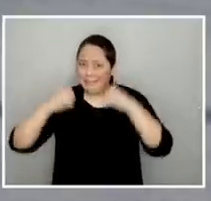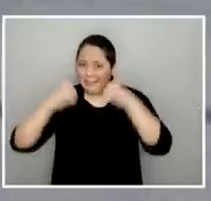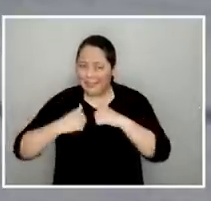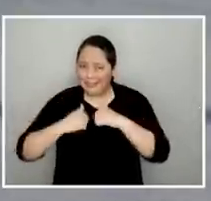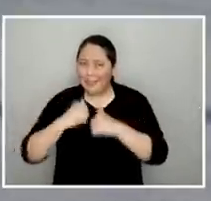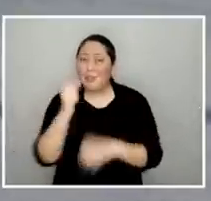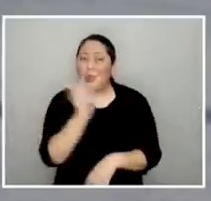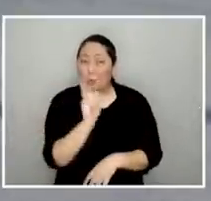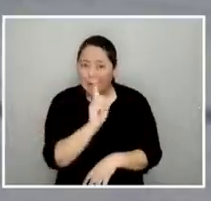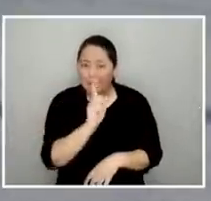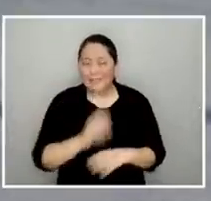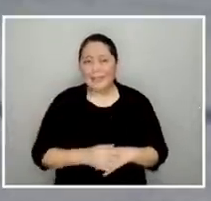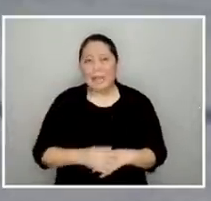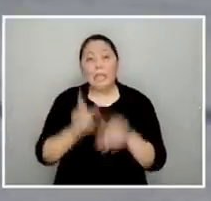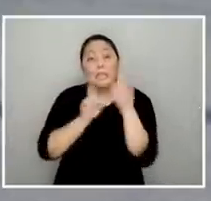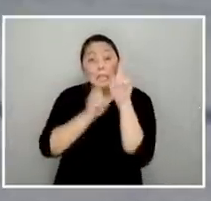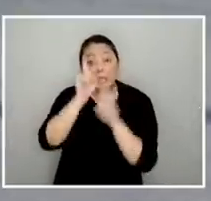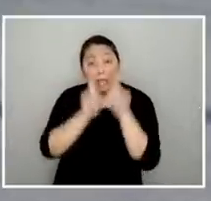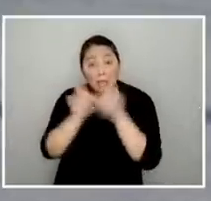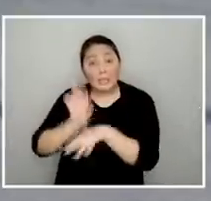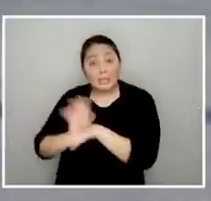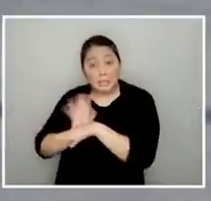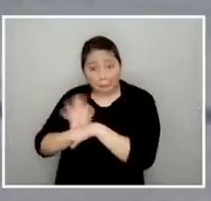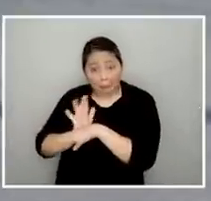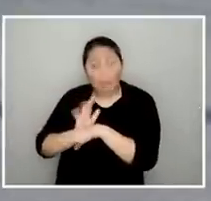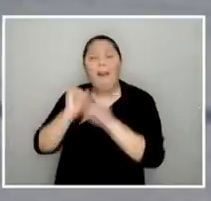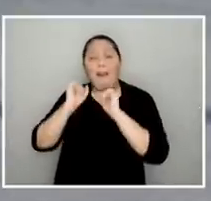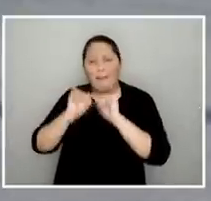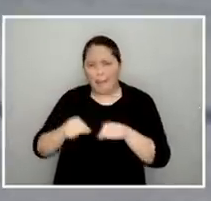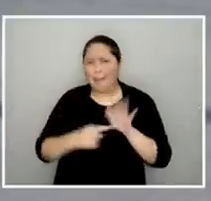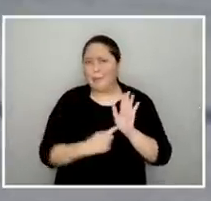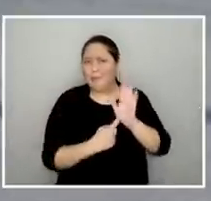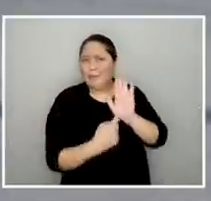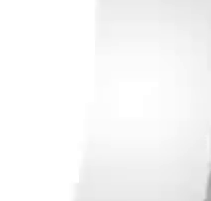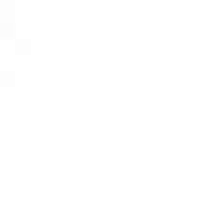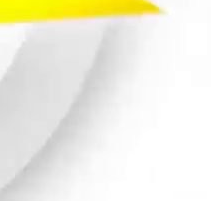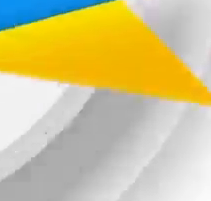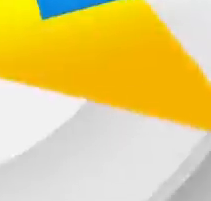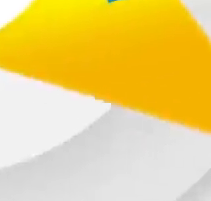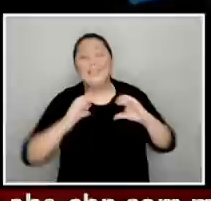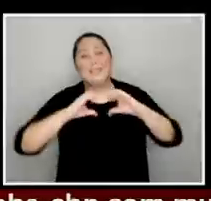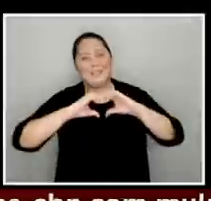Cinema sa Kapuso Network. Nagpapatrol, Mario Dumawal.